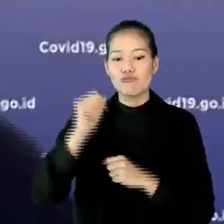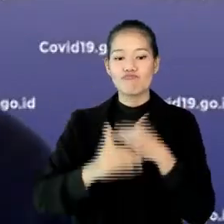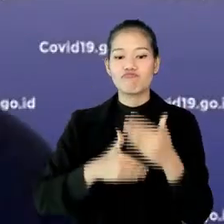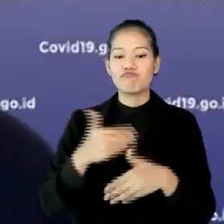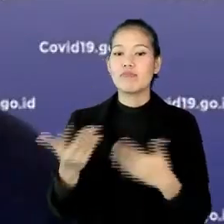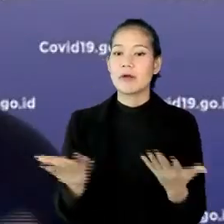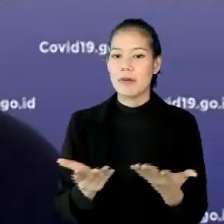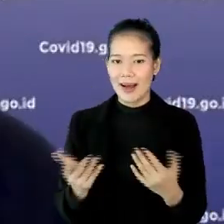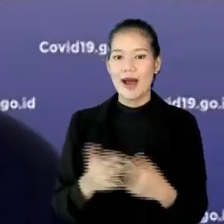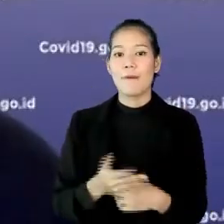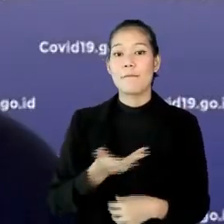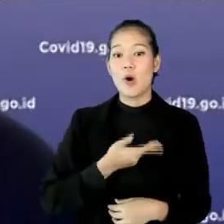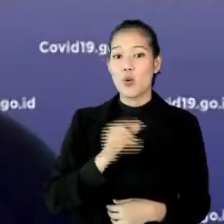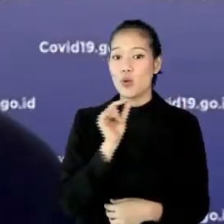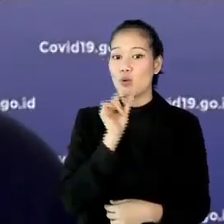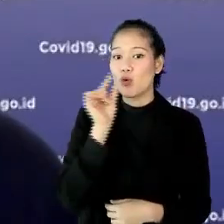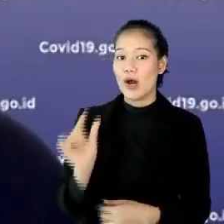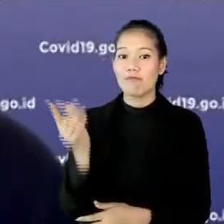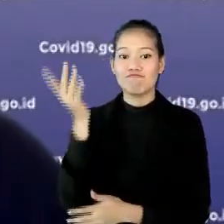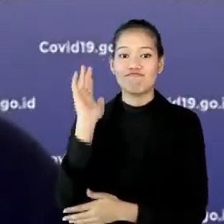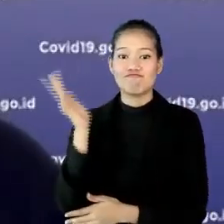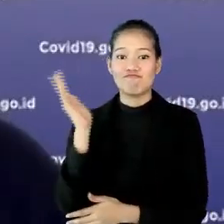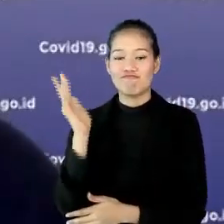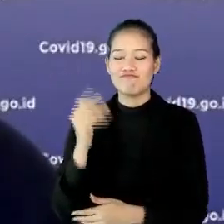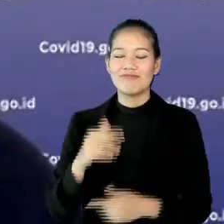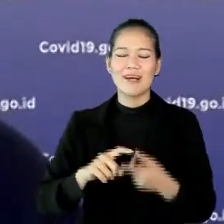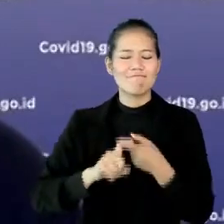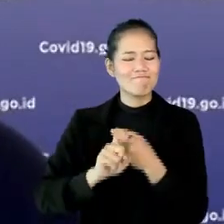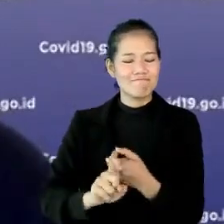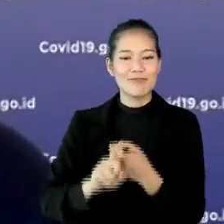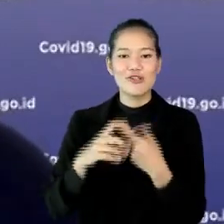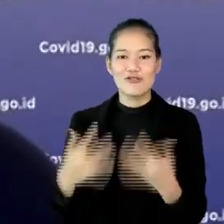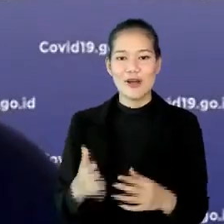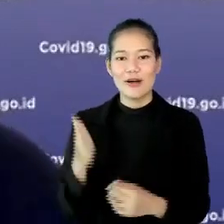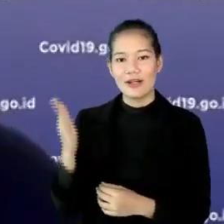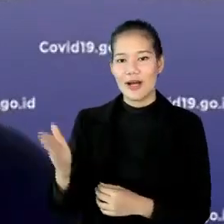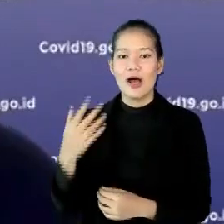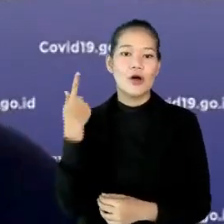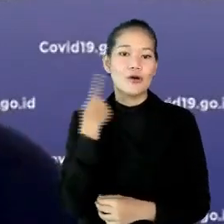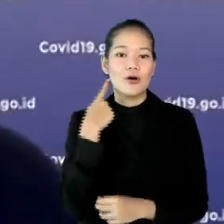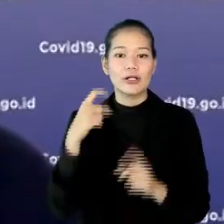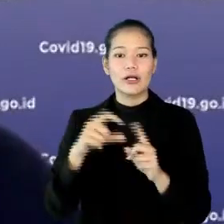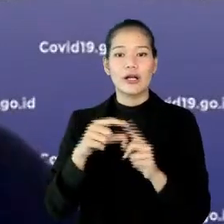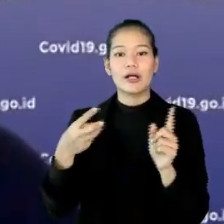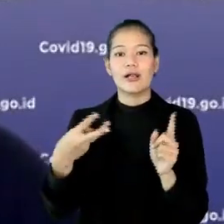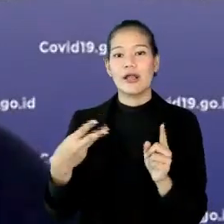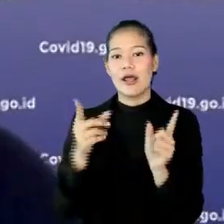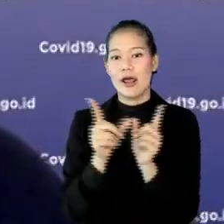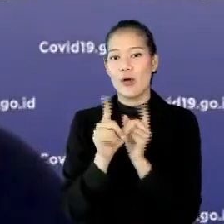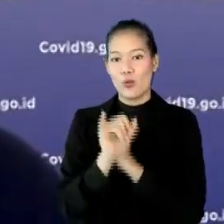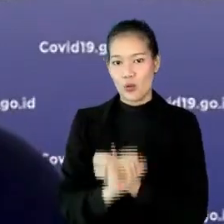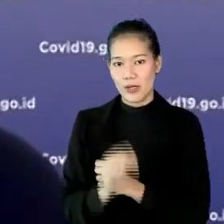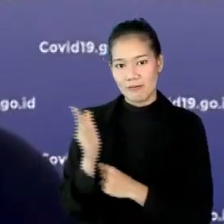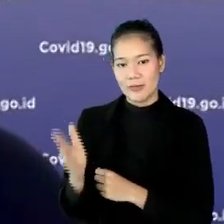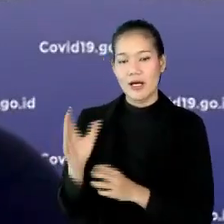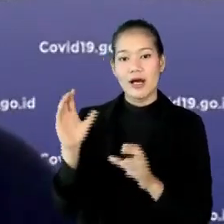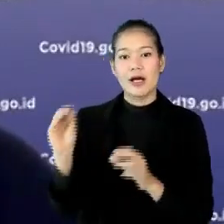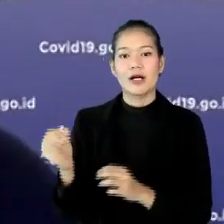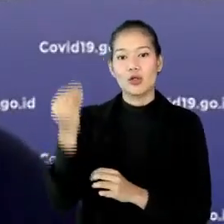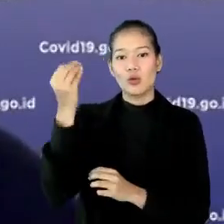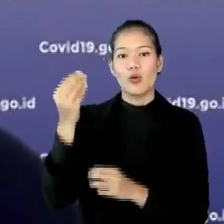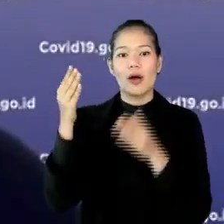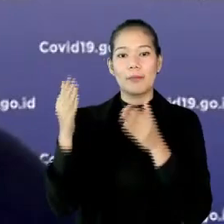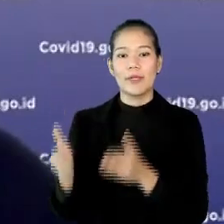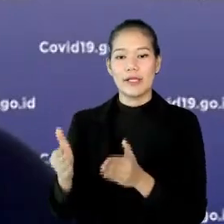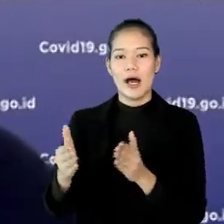Ini langsung saya undang narasumber kesayangan kita barangkali ya, langsung ya, Dr. Dewi Nur Aisyah yang merupakan Ketua